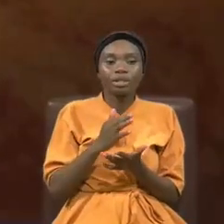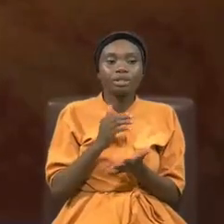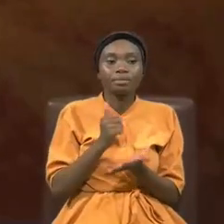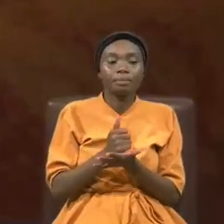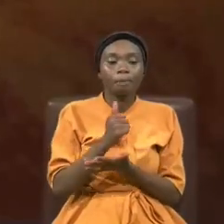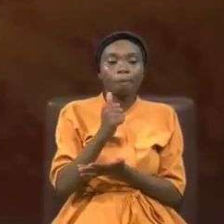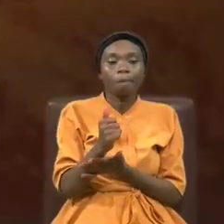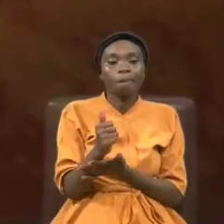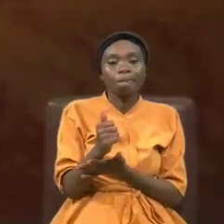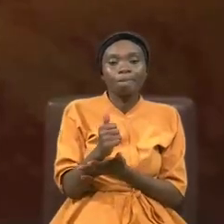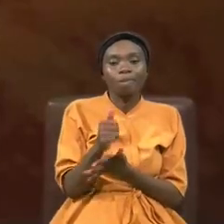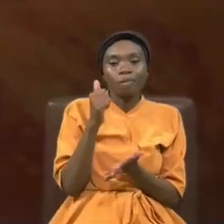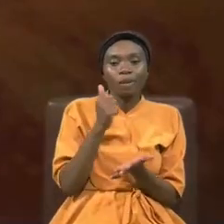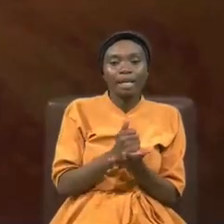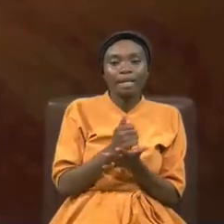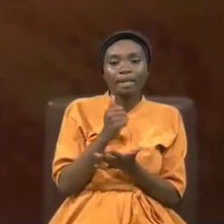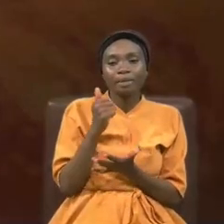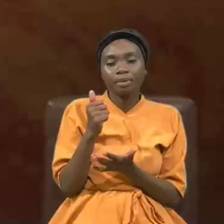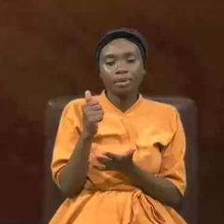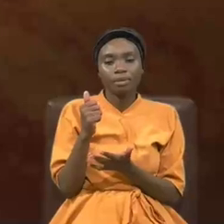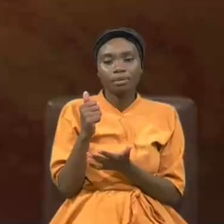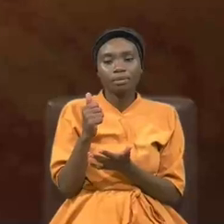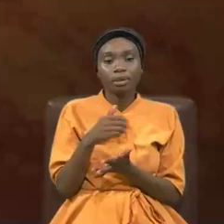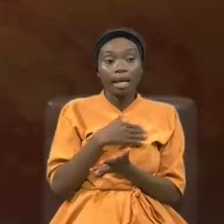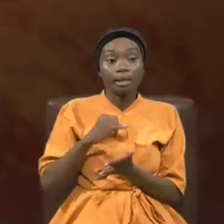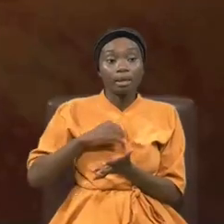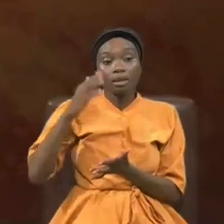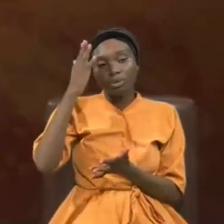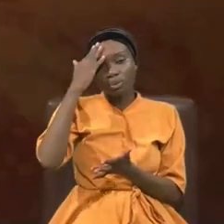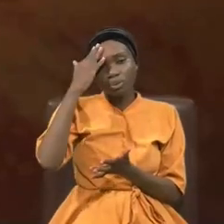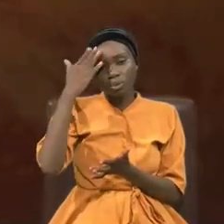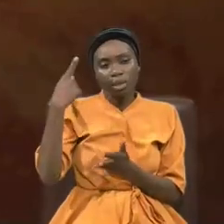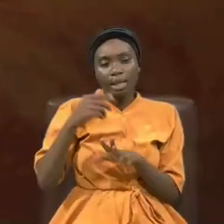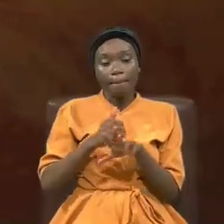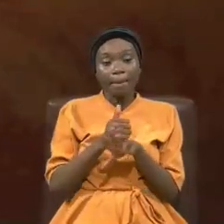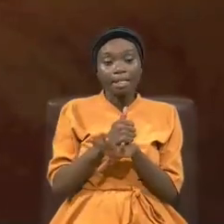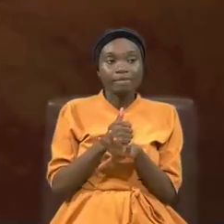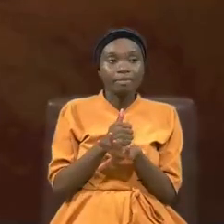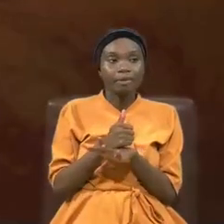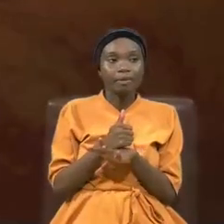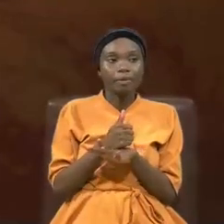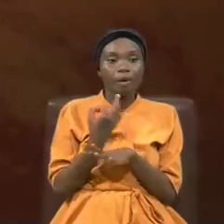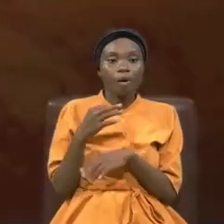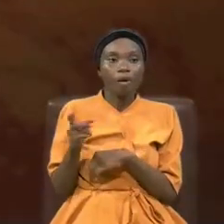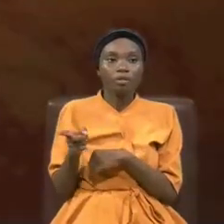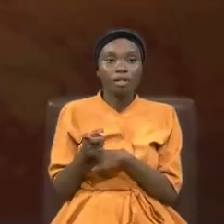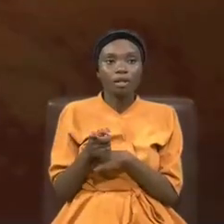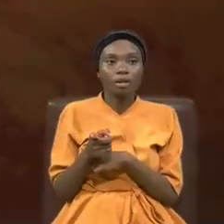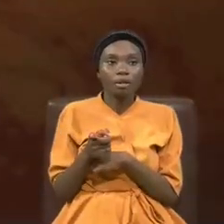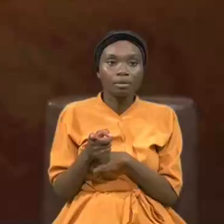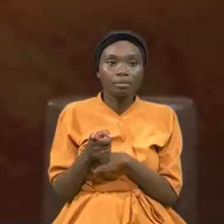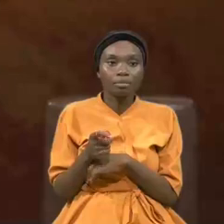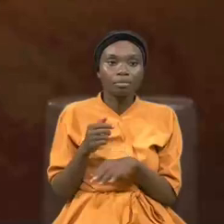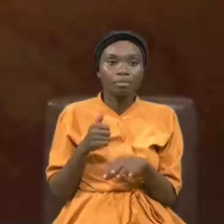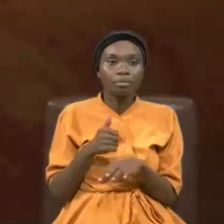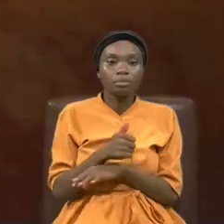Amen. Amen. Et les calomnies de la part de ceux